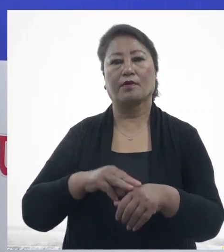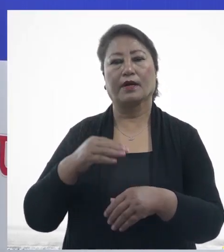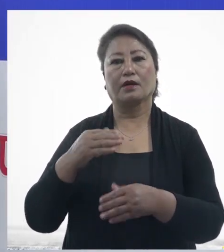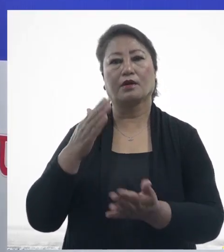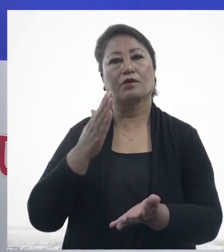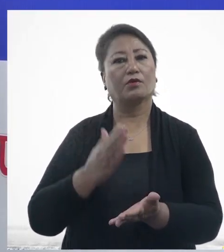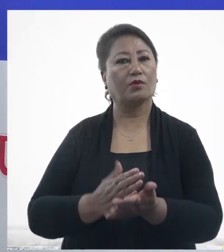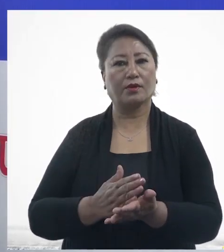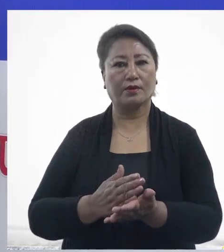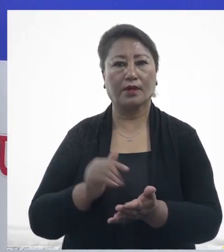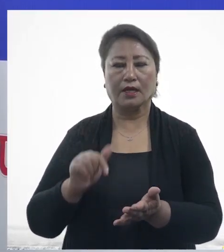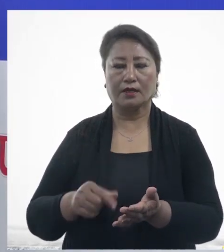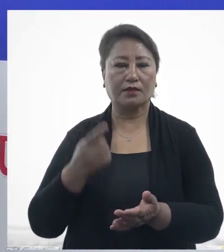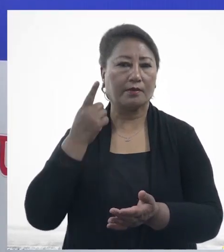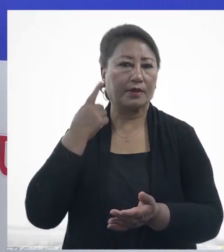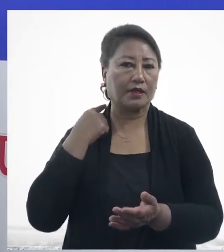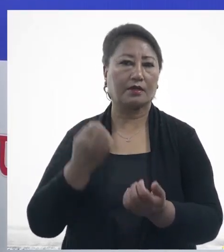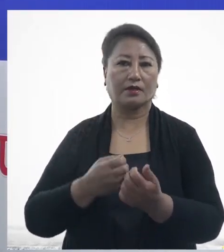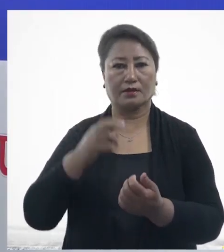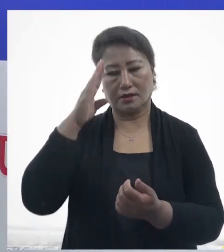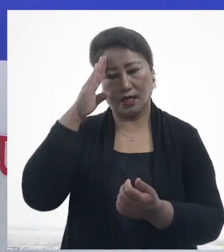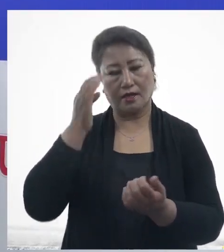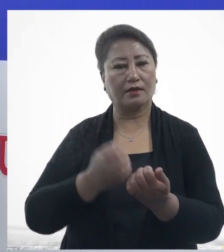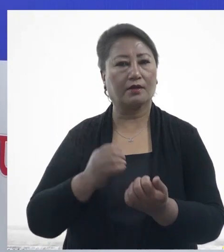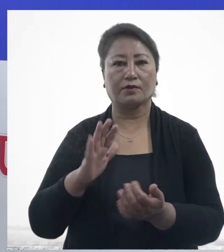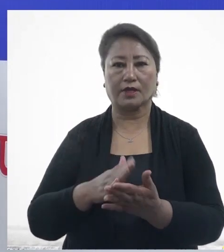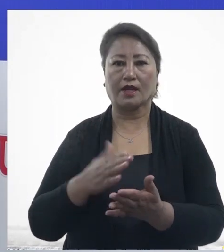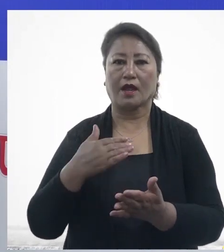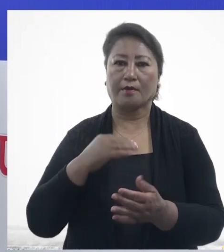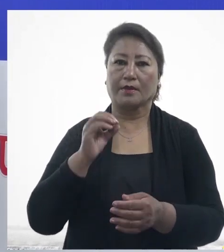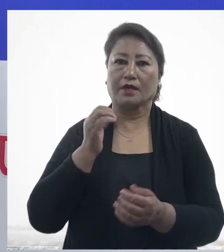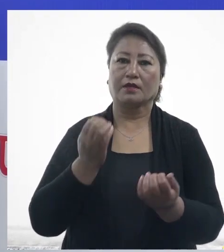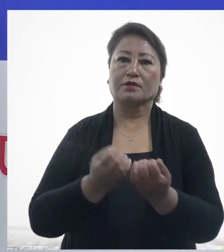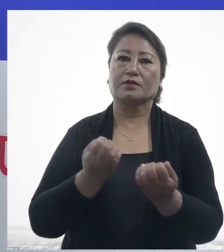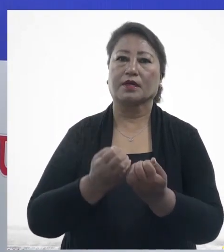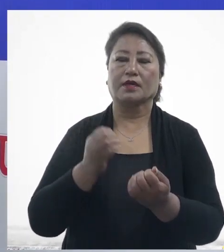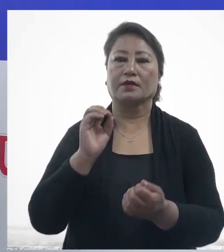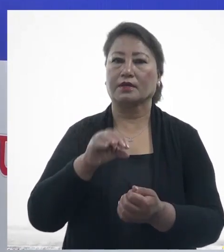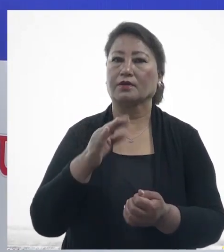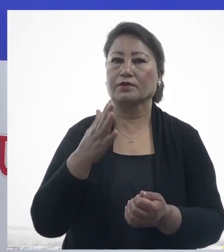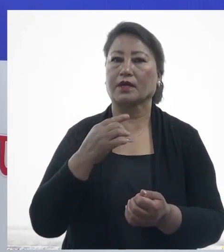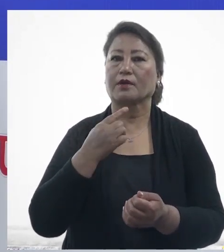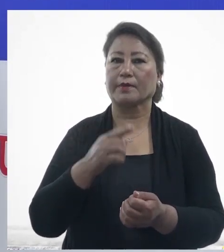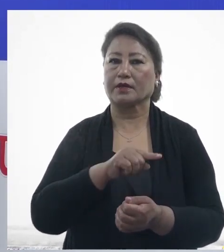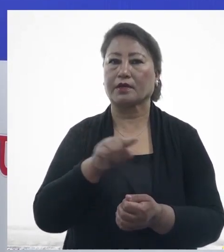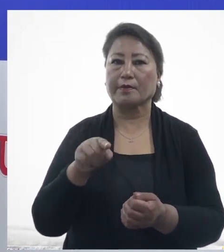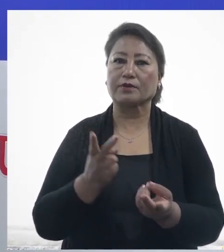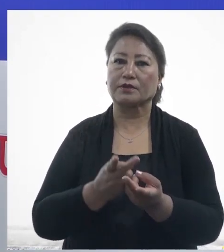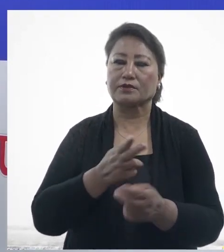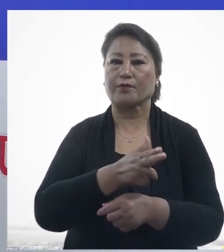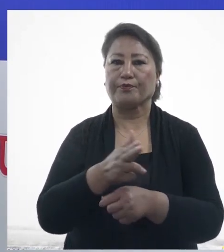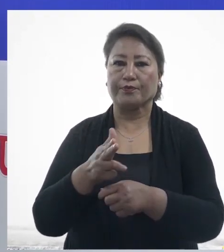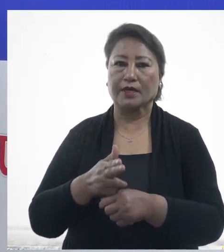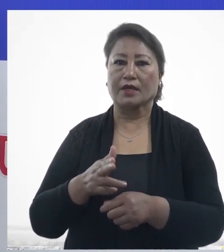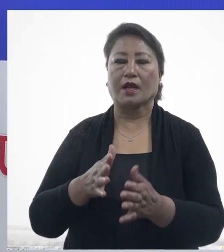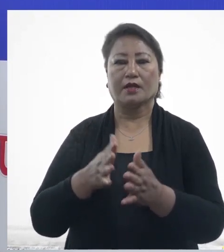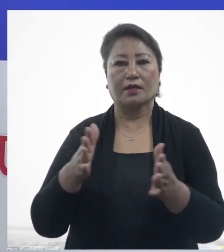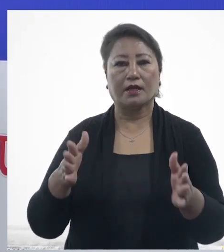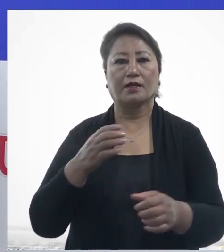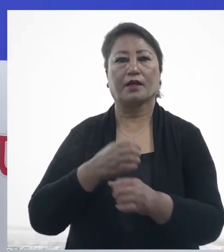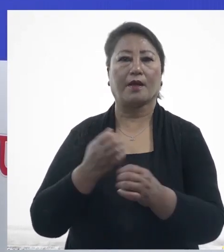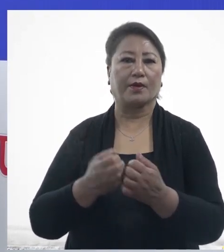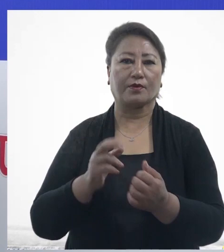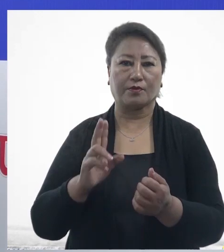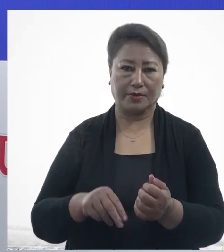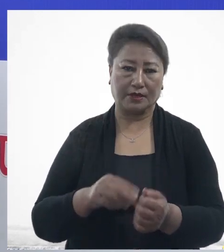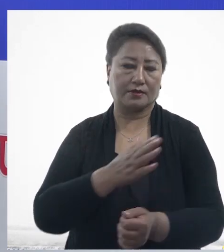त्यो भावले गर्दा यसलाई नजर अन्दाज चाहिँ सरकारले कुनै पनि हातमा गर्नु हुँदैन हामीले गर्नु दिनु हुँदैन भन्ने कुरामा चाहिँ अझ यस्तोमा त हजुरको जस्तो मिडियाहरूको चाहिँ अझ ठुलो भूमिका रहन्छ. यो कुरा हामीले